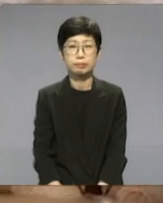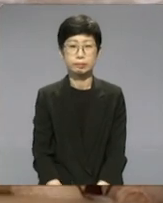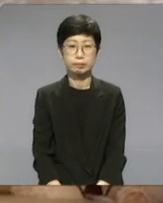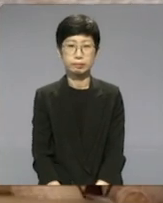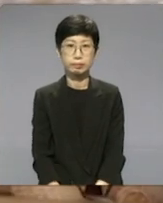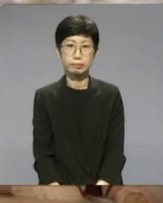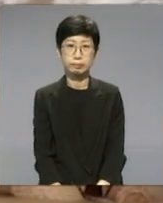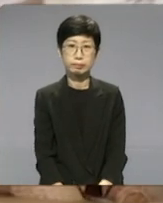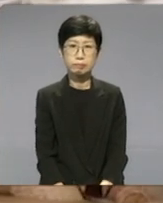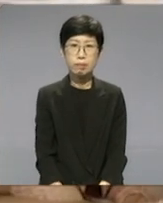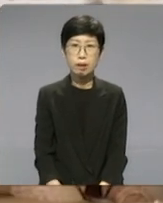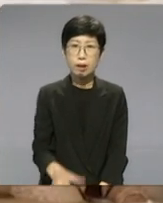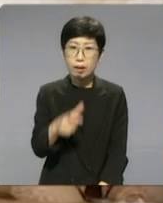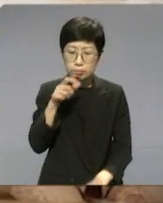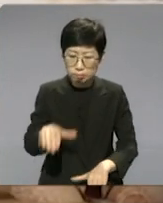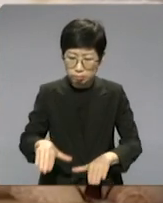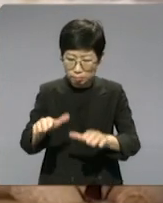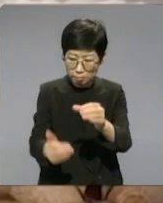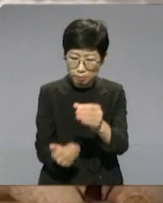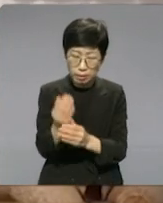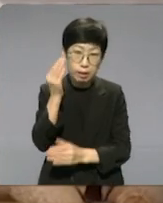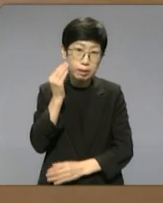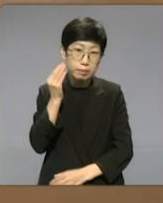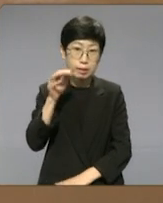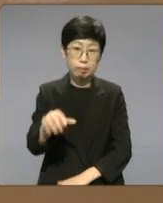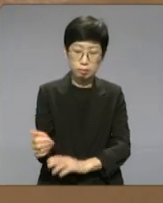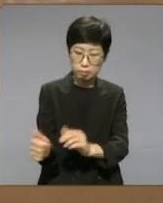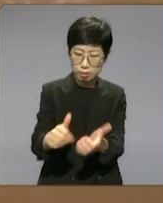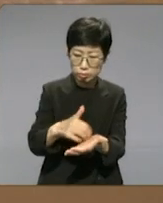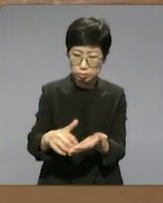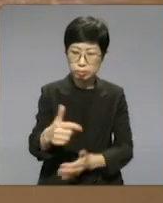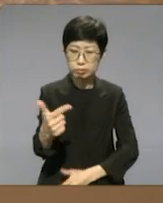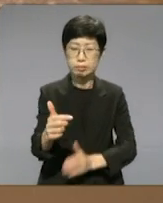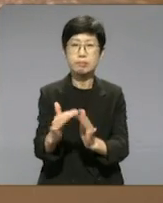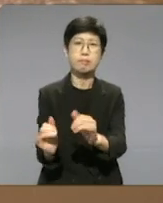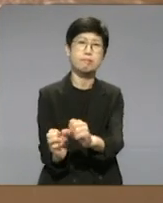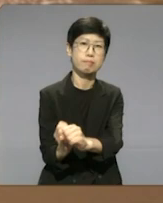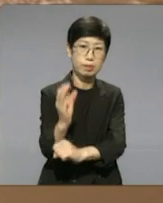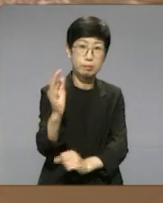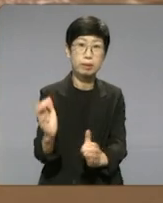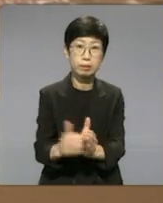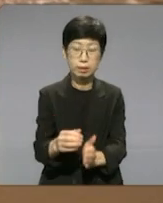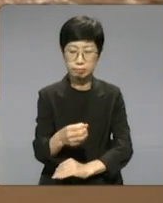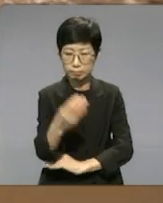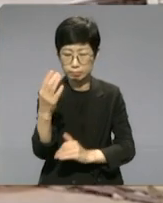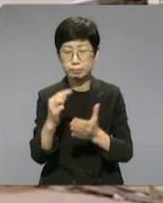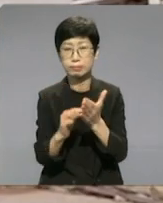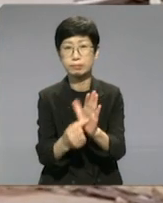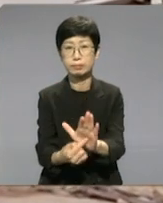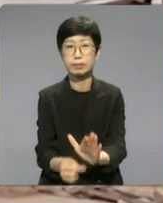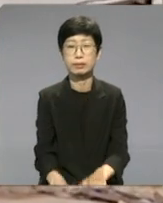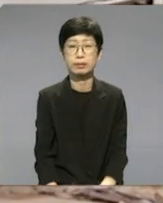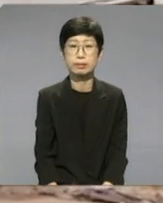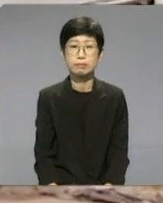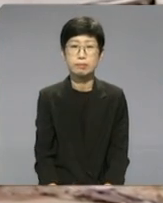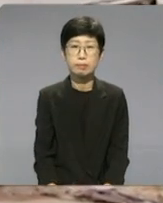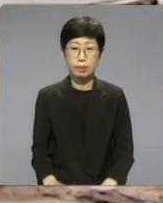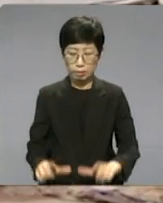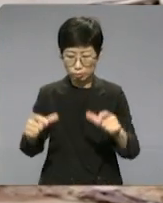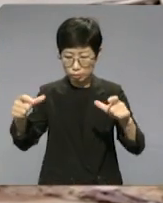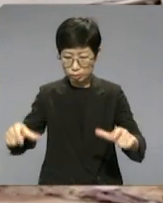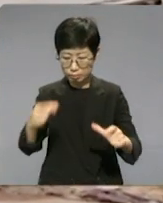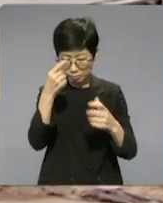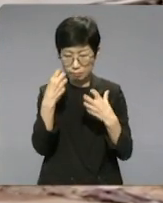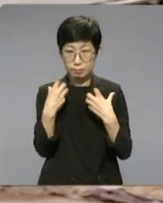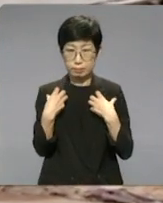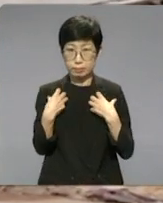대홍수가 발생한 리비아에서 사망자 수가 6,000명을 넘었다고 외신이 보도했습니다 리비아 동부지역